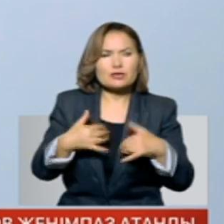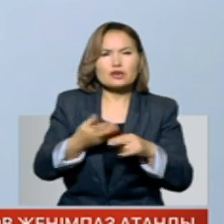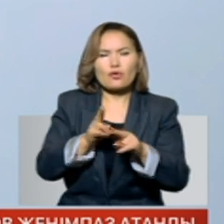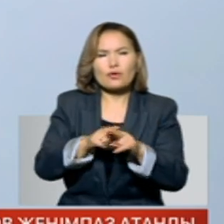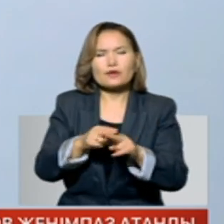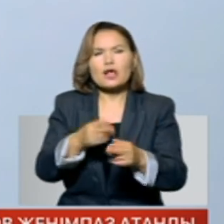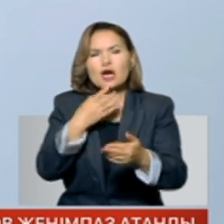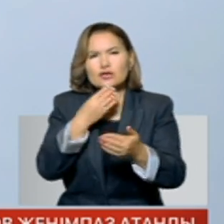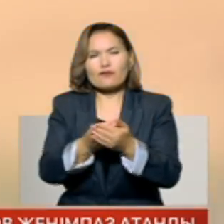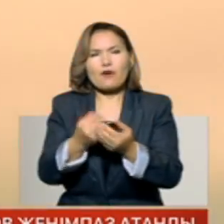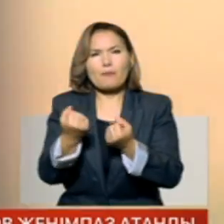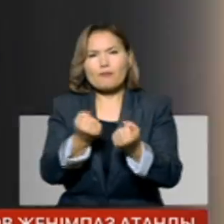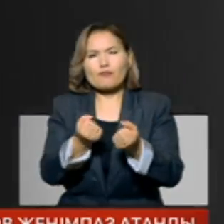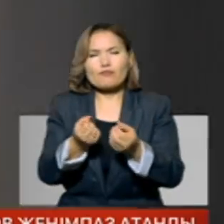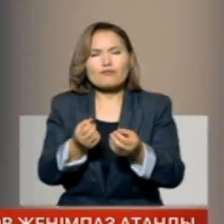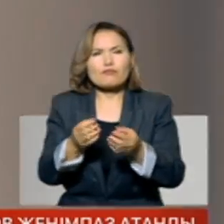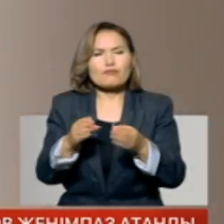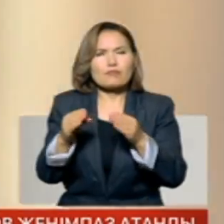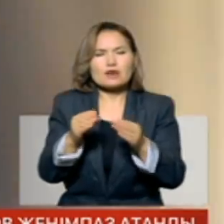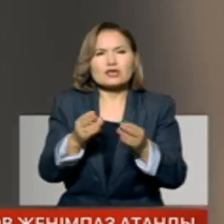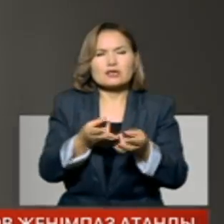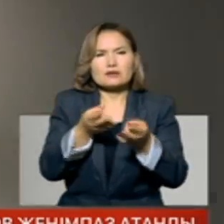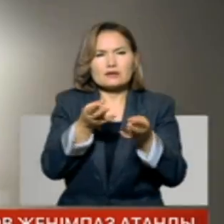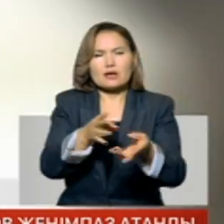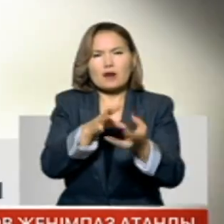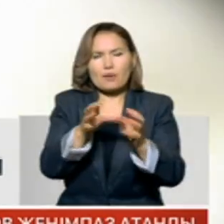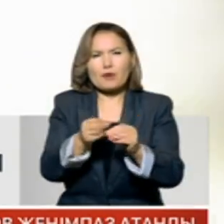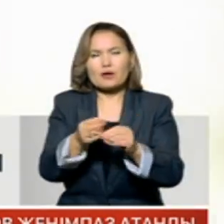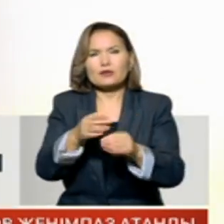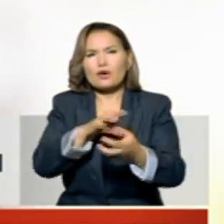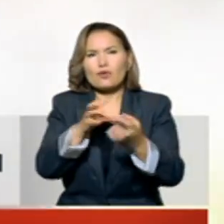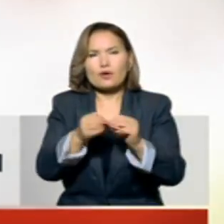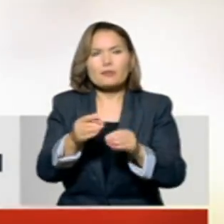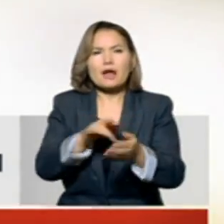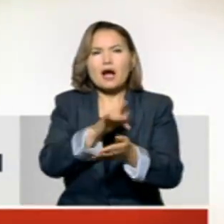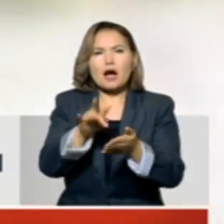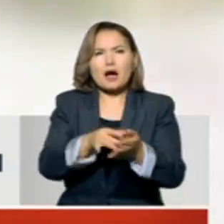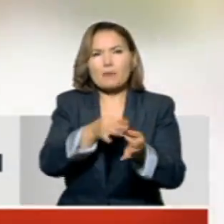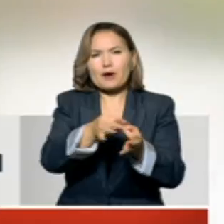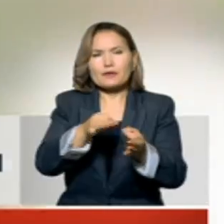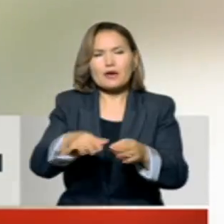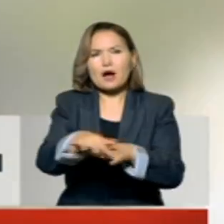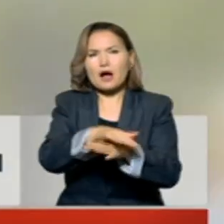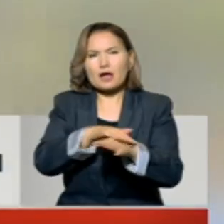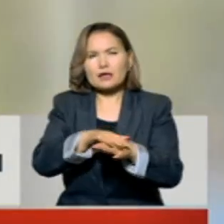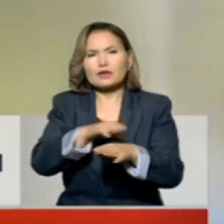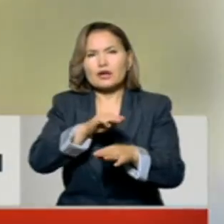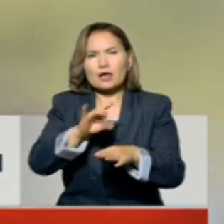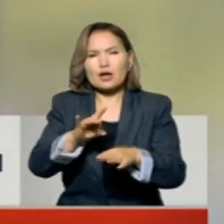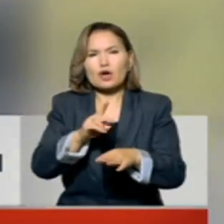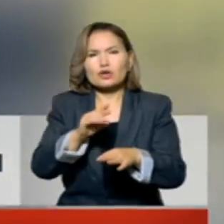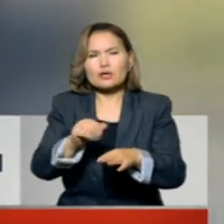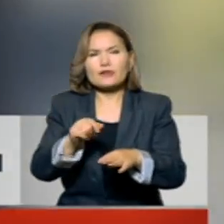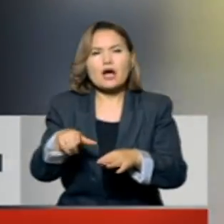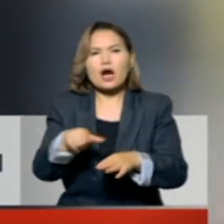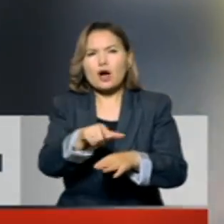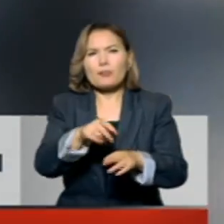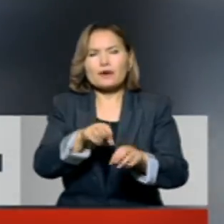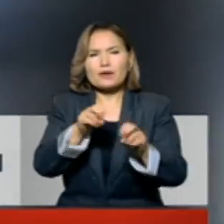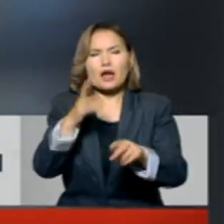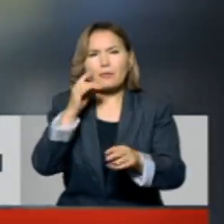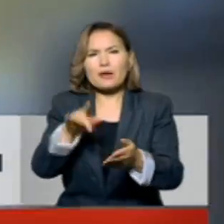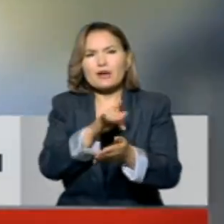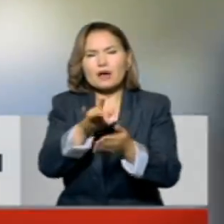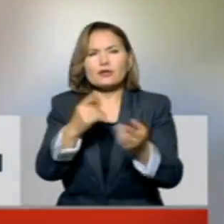Картографиялық сервистердің мәліметінше 10 балдық кептеліс тіркелген. Бұл аумақтан қалар кесінде тұратын халық Талғар Құлжа тасжолдар арқылы